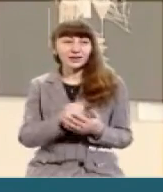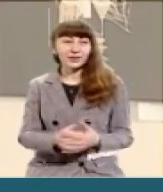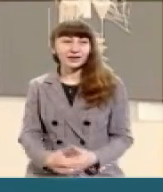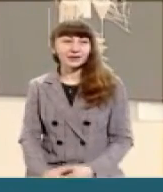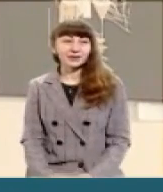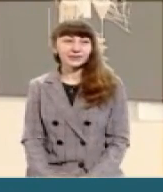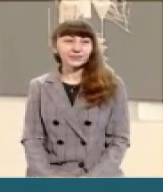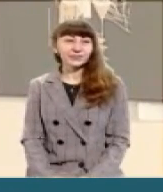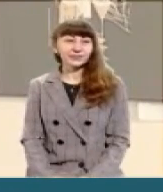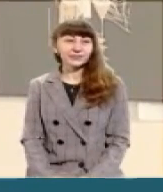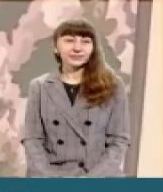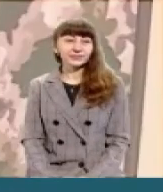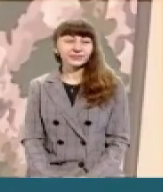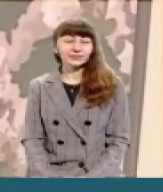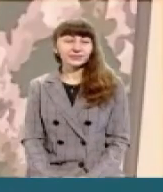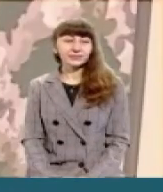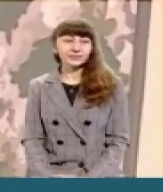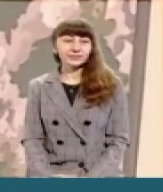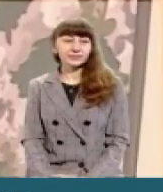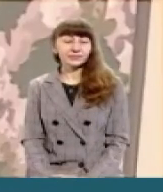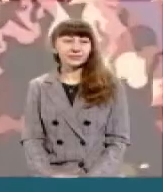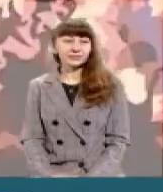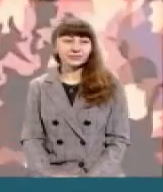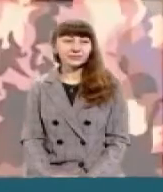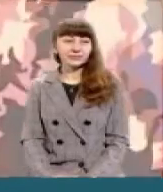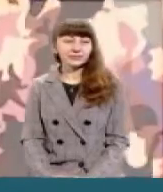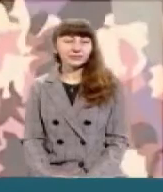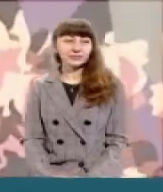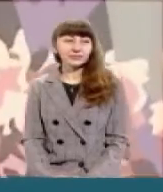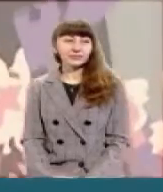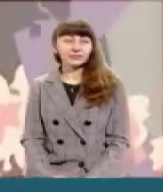диджитал-арта, еще есть время. Алмажана Манкельдинова, Руслан Жабаев, телеканал «Кустанай».